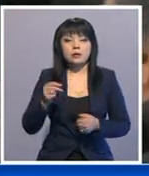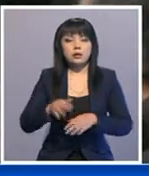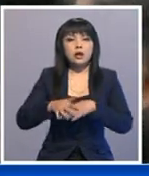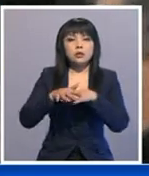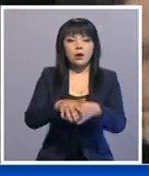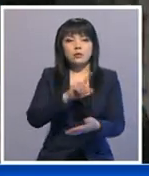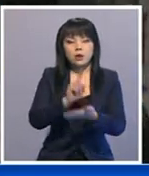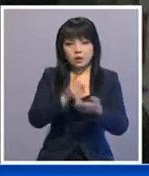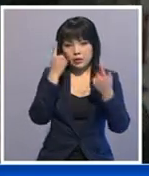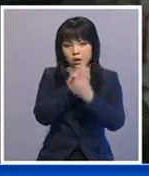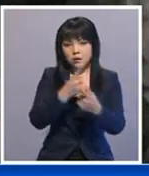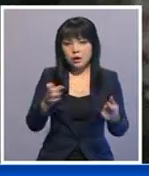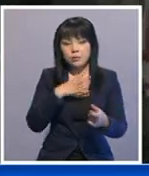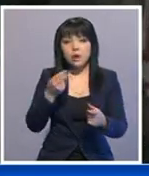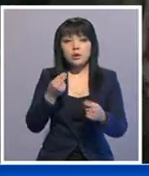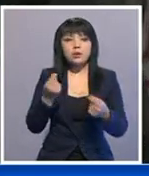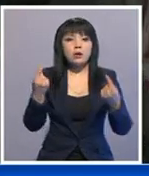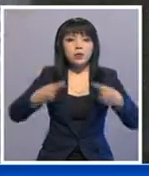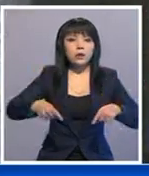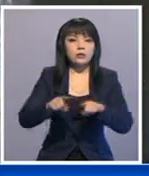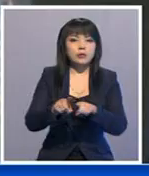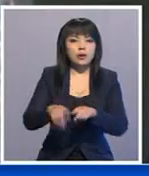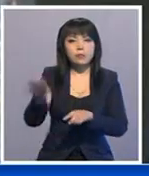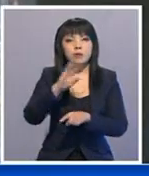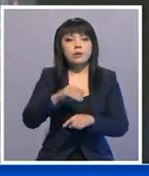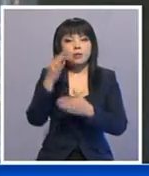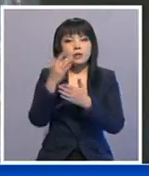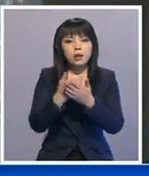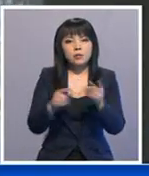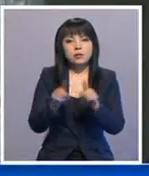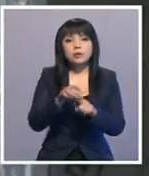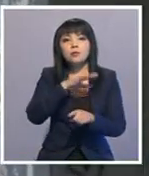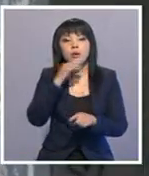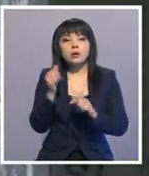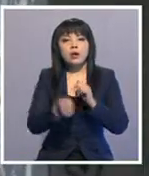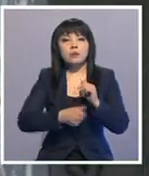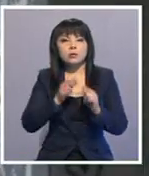жариялады. Алайда коррупция жайлаған елде бұл бағдарламаның жүзеге асатынына кейбір жұмыссыздар сенбейді.